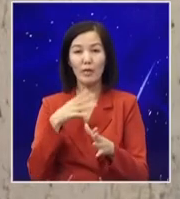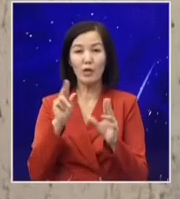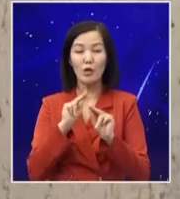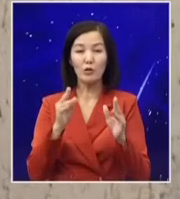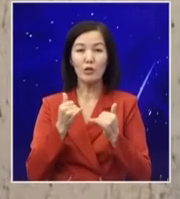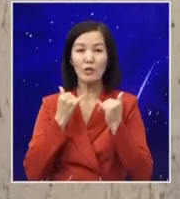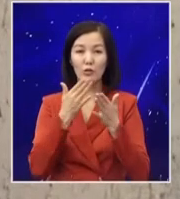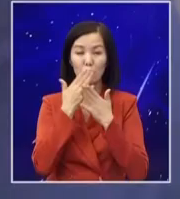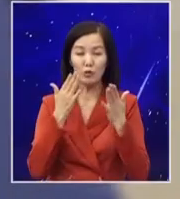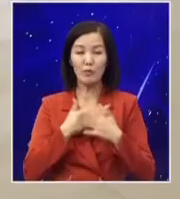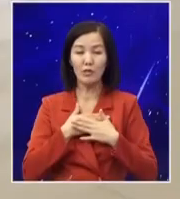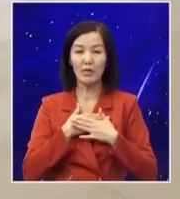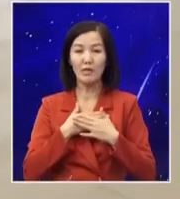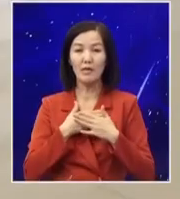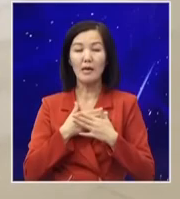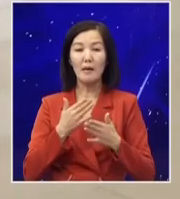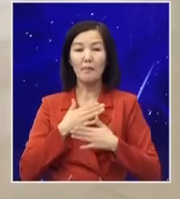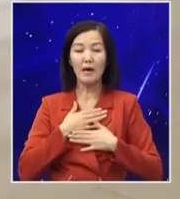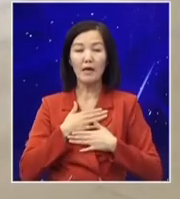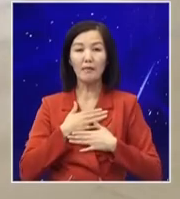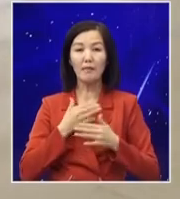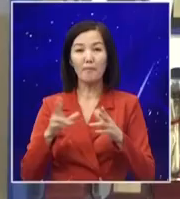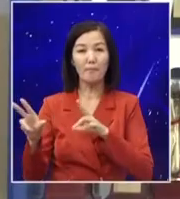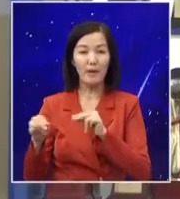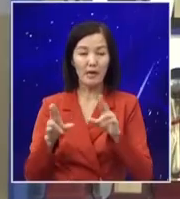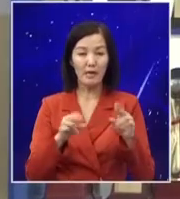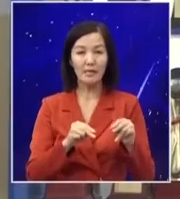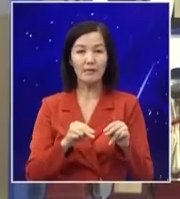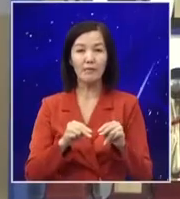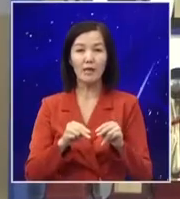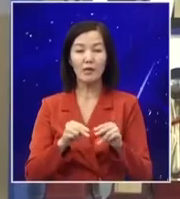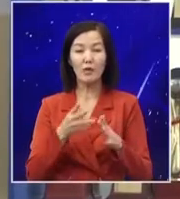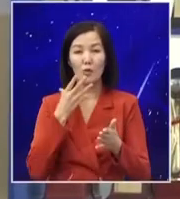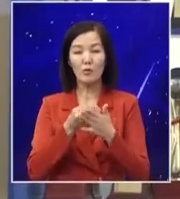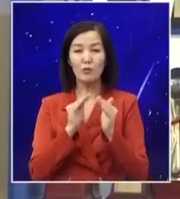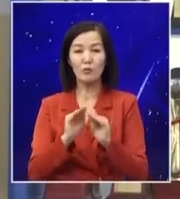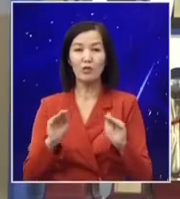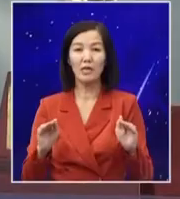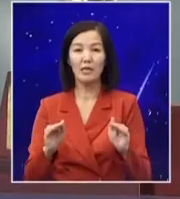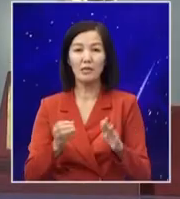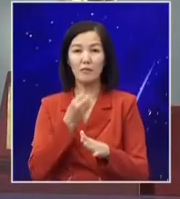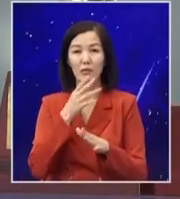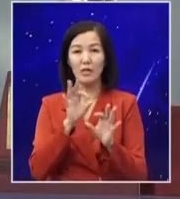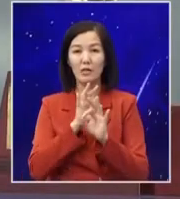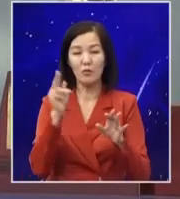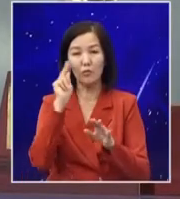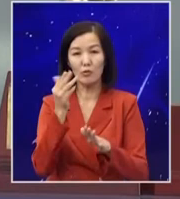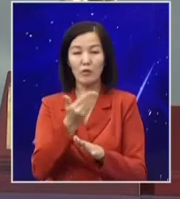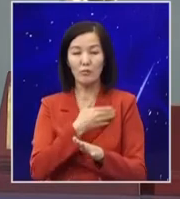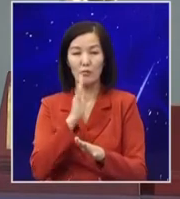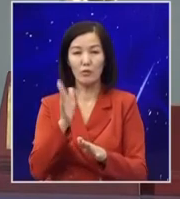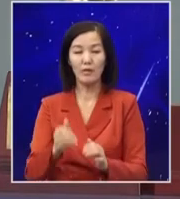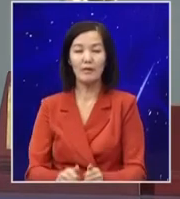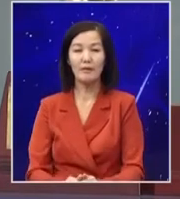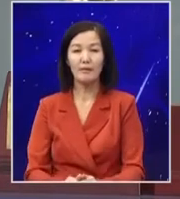деген сүйіспеншіліктің көрінісі. «Маған одан асқан бақыттың керек жоқ» дейді кейіпкеріміз. Мадина Несіпбек, Қайрат Қазтұрғанов, Жетісу